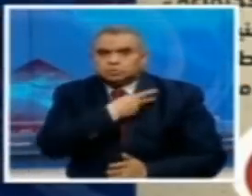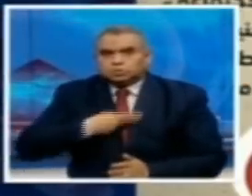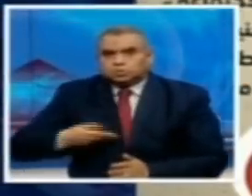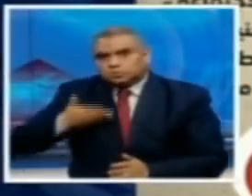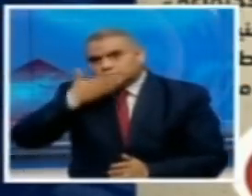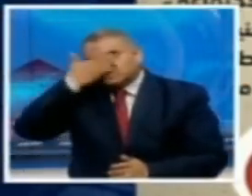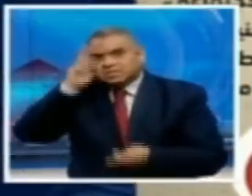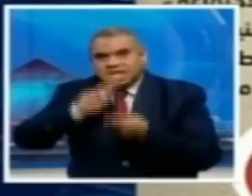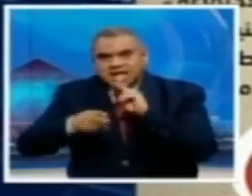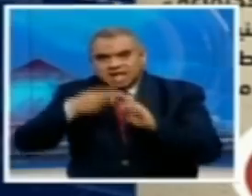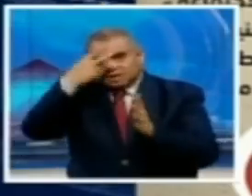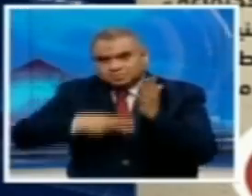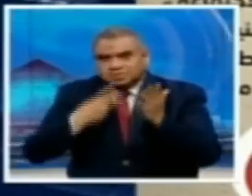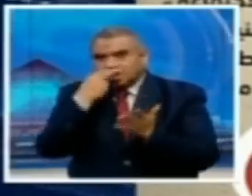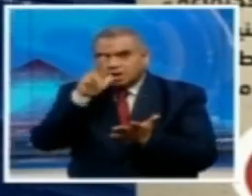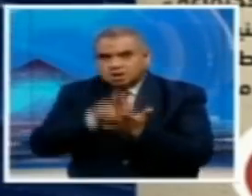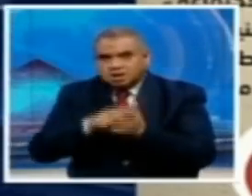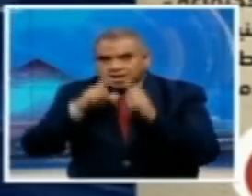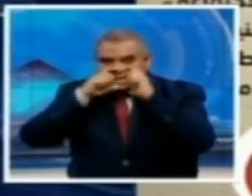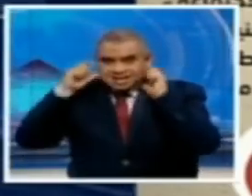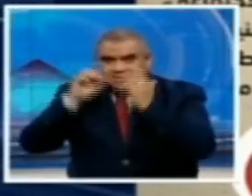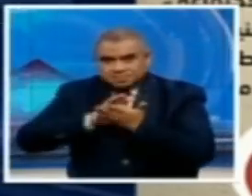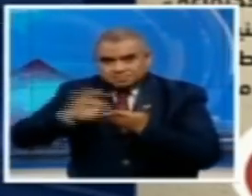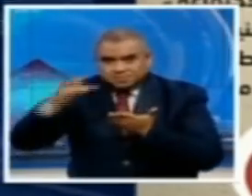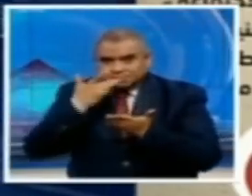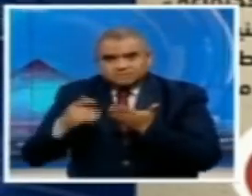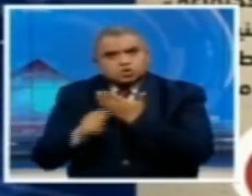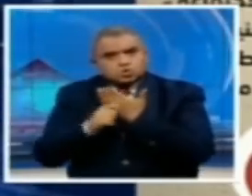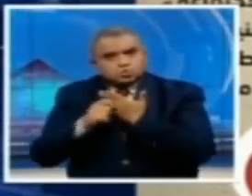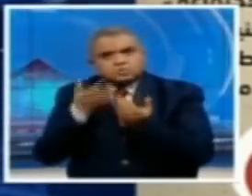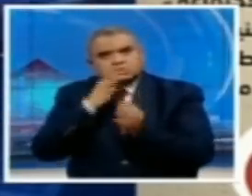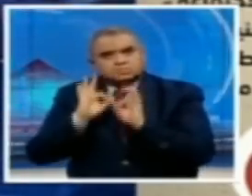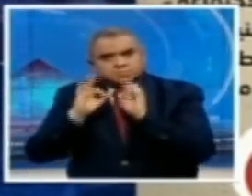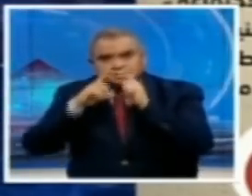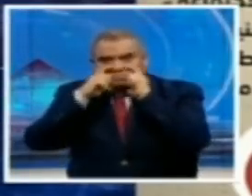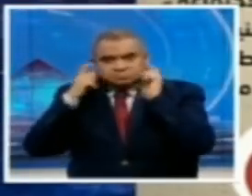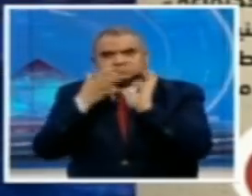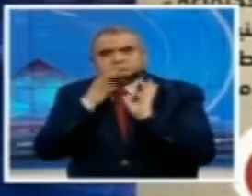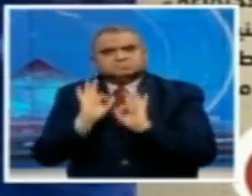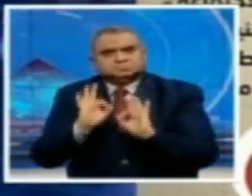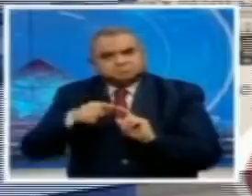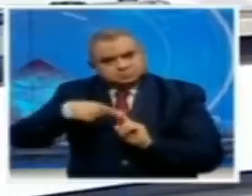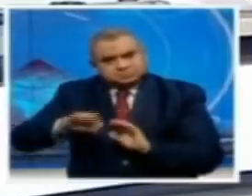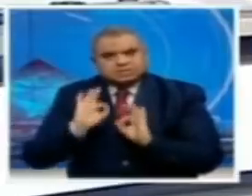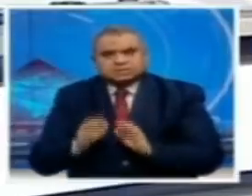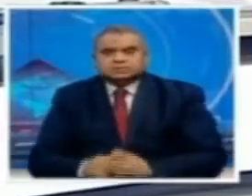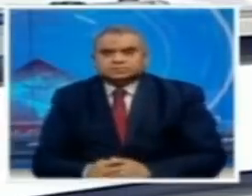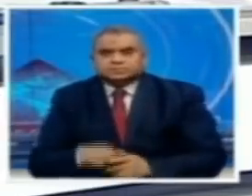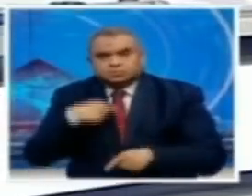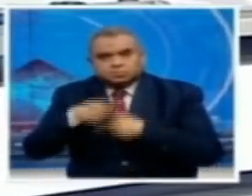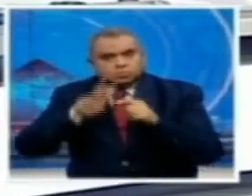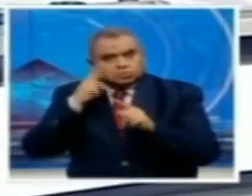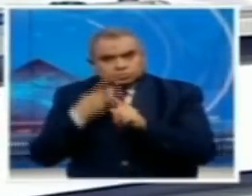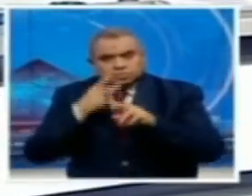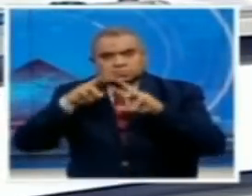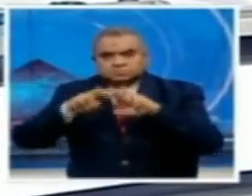والحكومة تنفي صدور قرار بإلغاء ارتداء الكمامة بالمواصلات العامة والأماكن المغلقة. كما